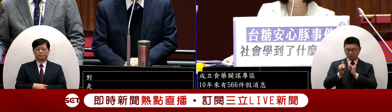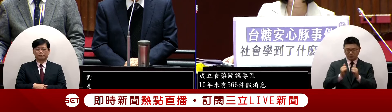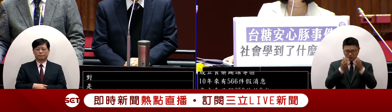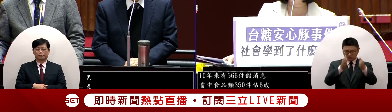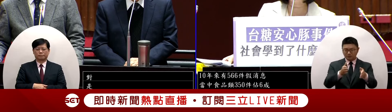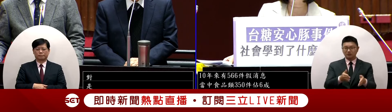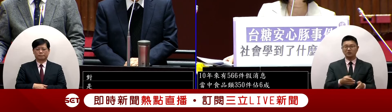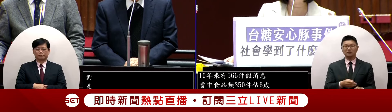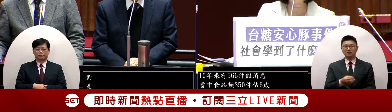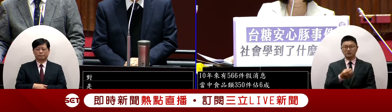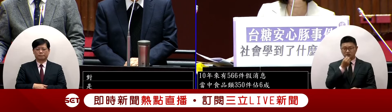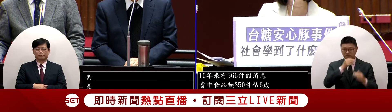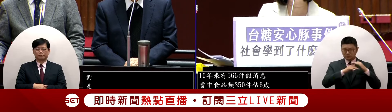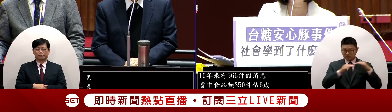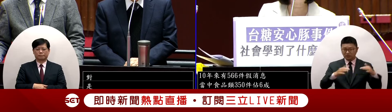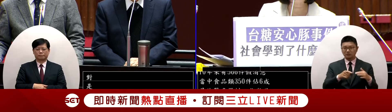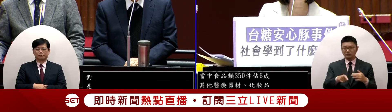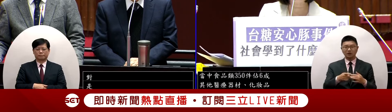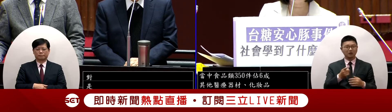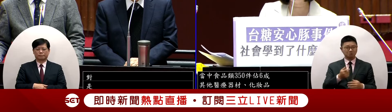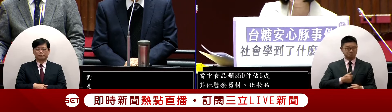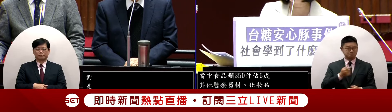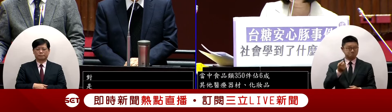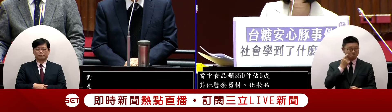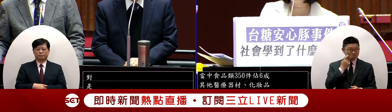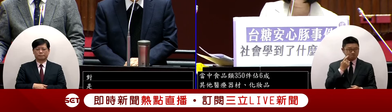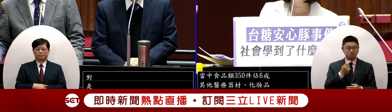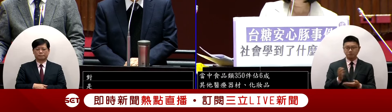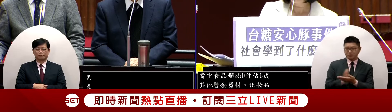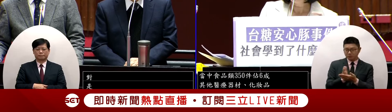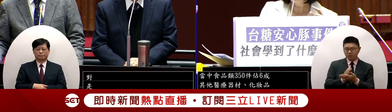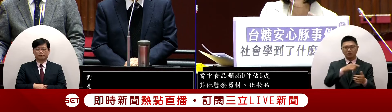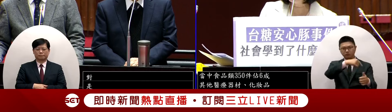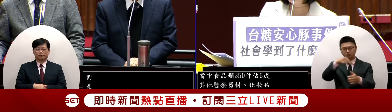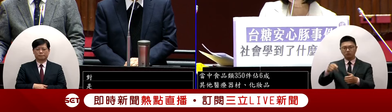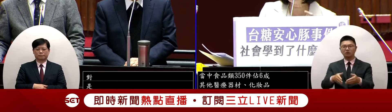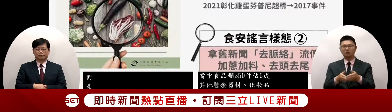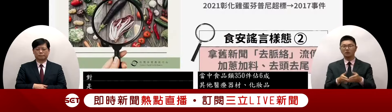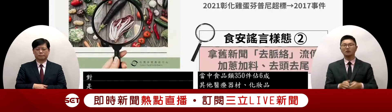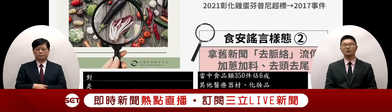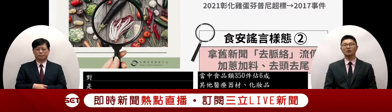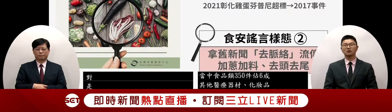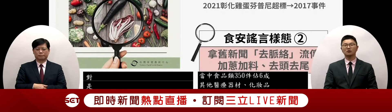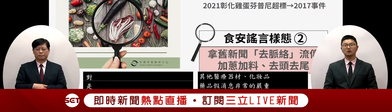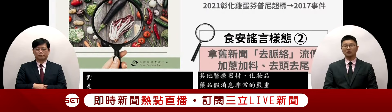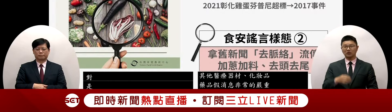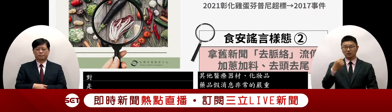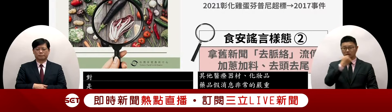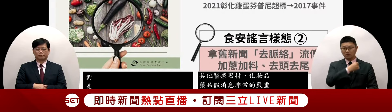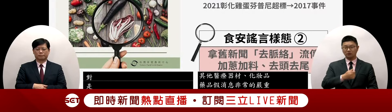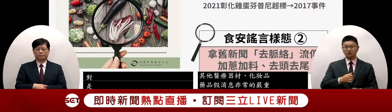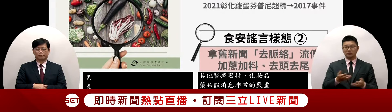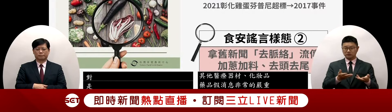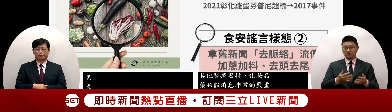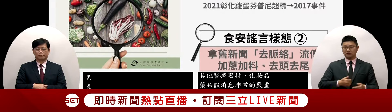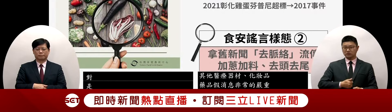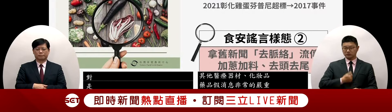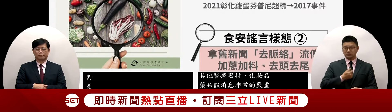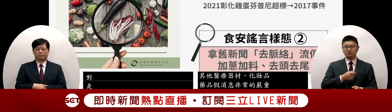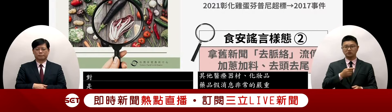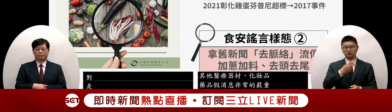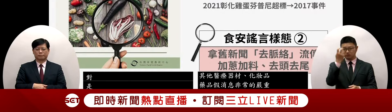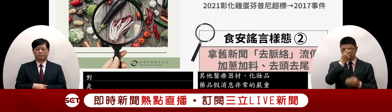讯息的全民教育，需要全面来启动。下一页。民间的台湾事实查核中心这个民间机